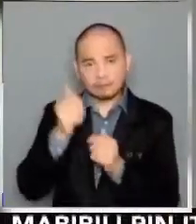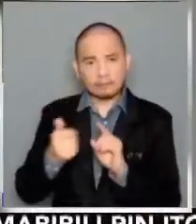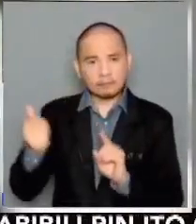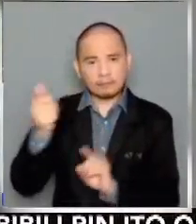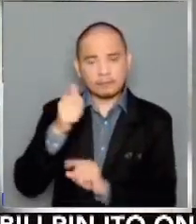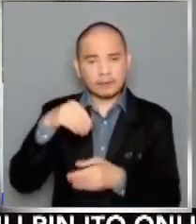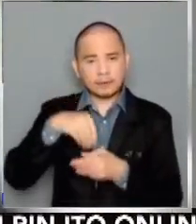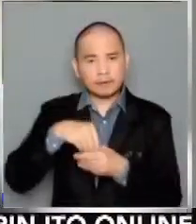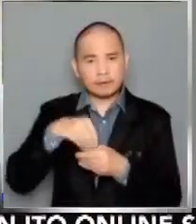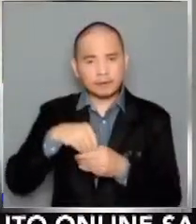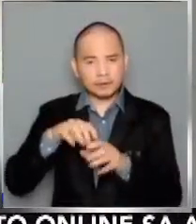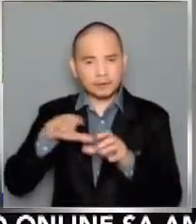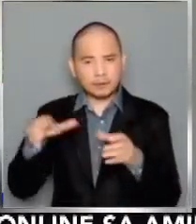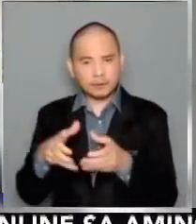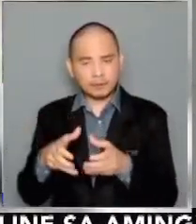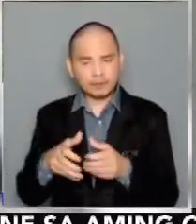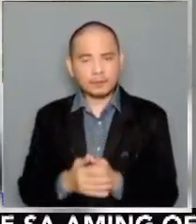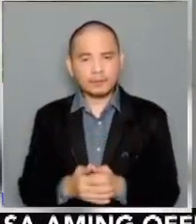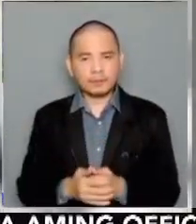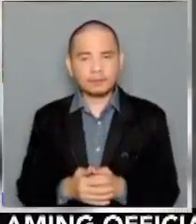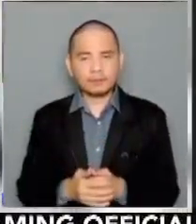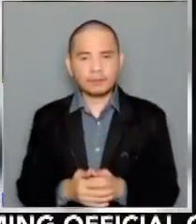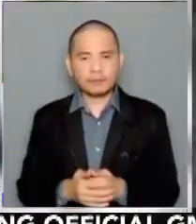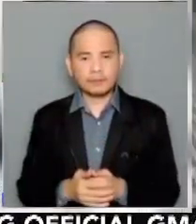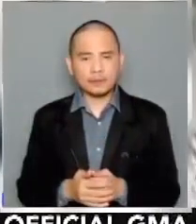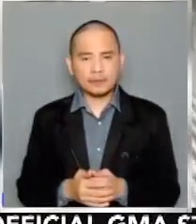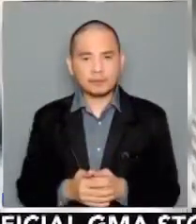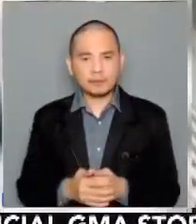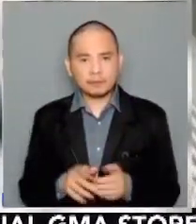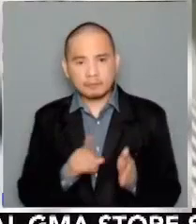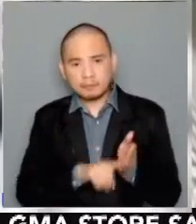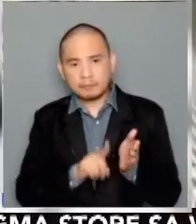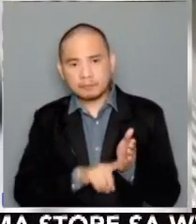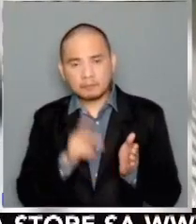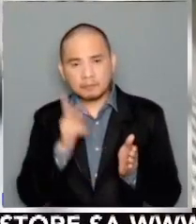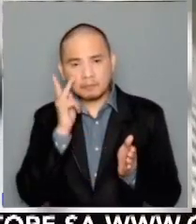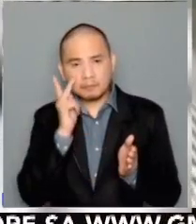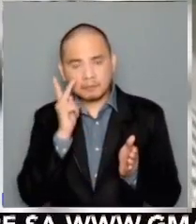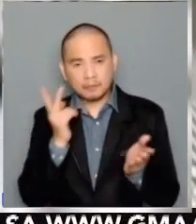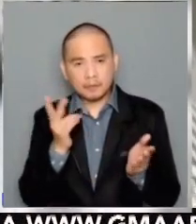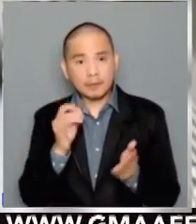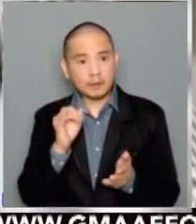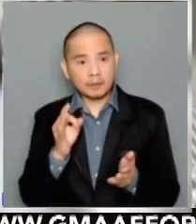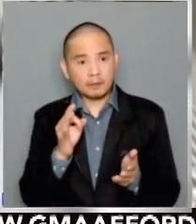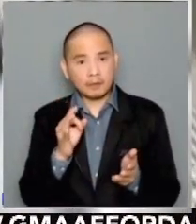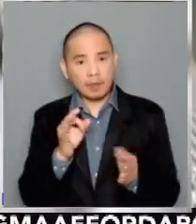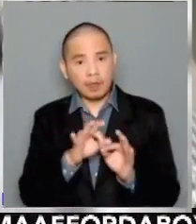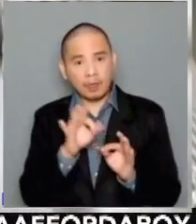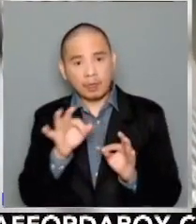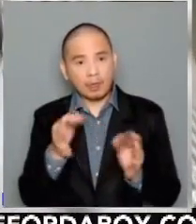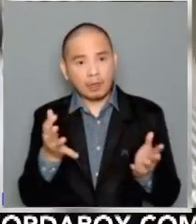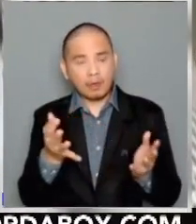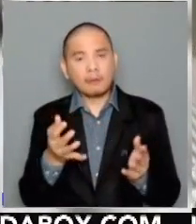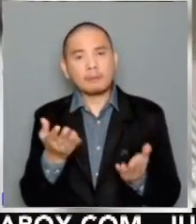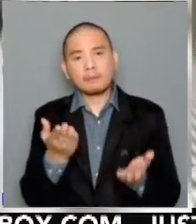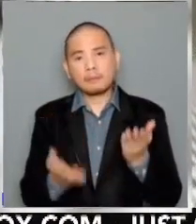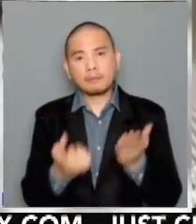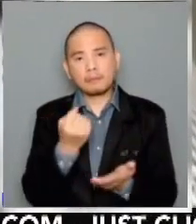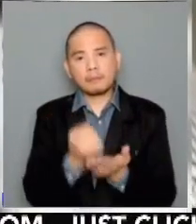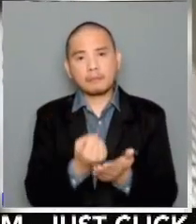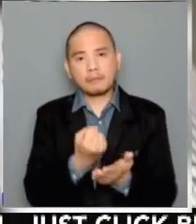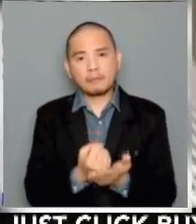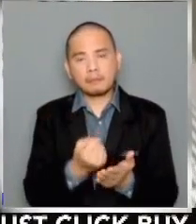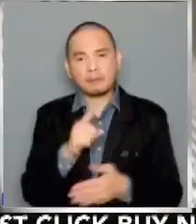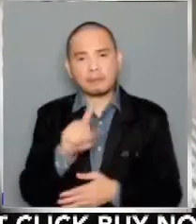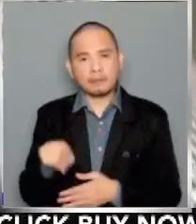niya kung pwede bang hindi sila pasweldohin. Ayon kay Political Science Professor Ranjit Rai, mabigat na problema talaga